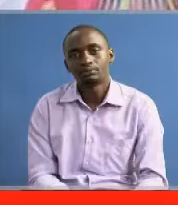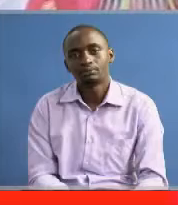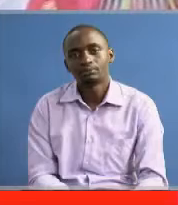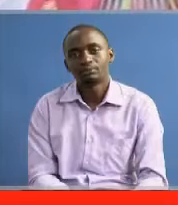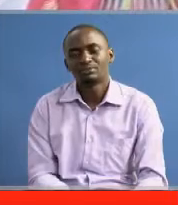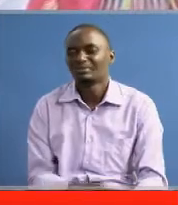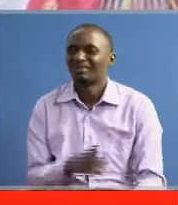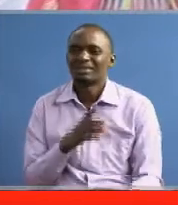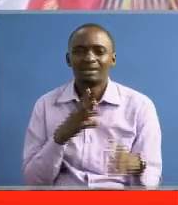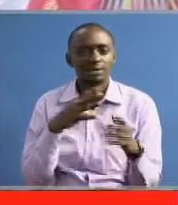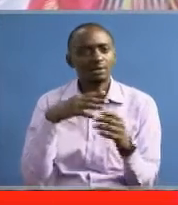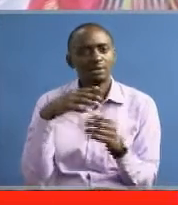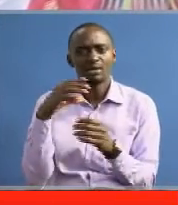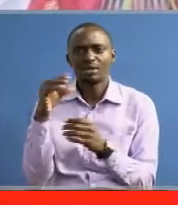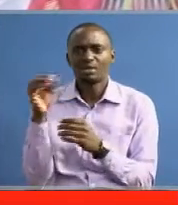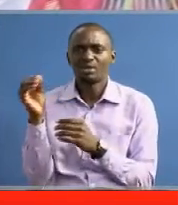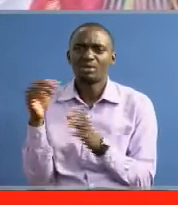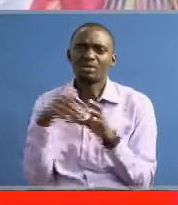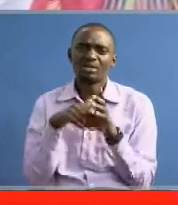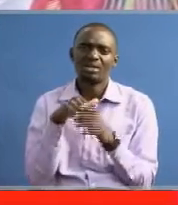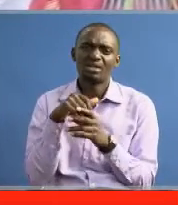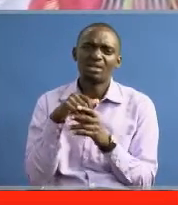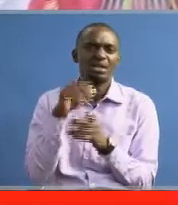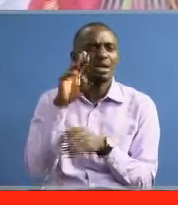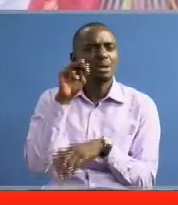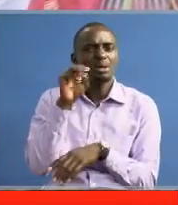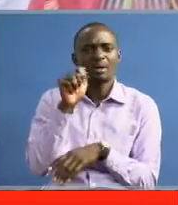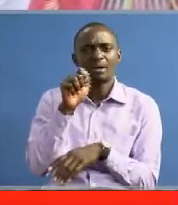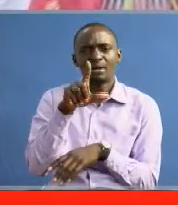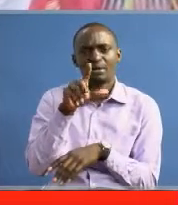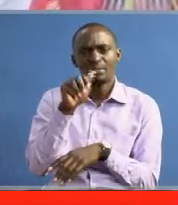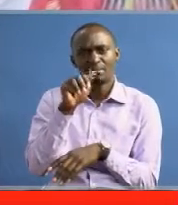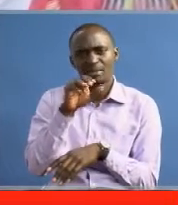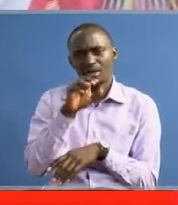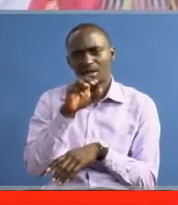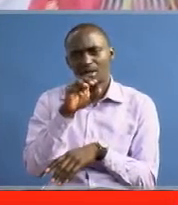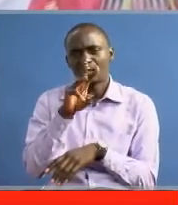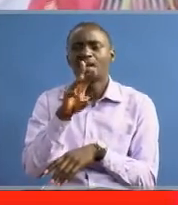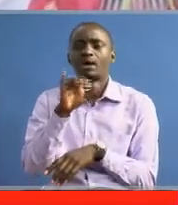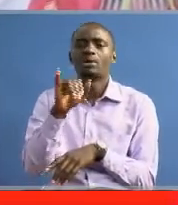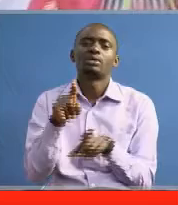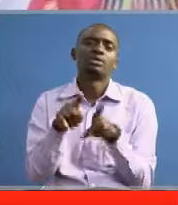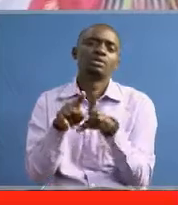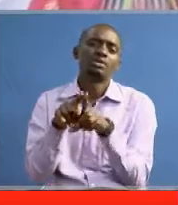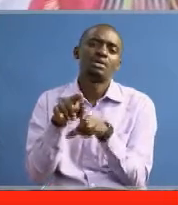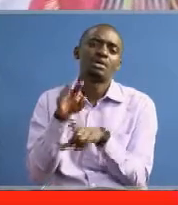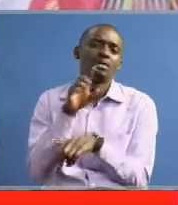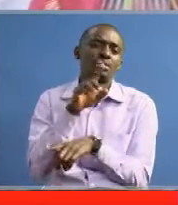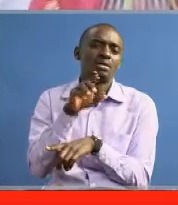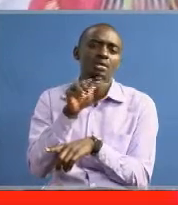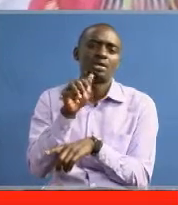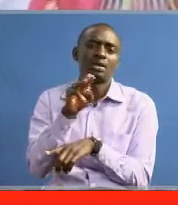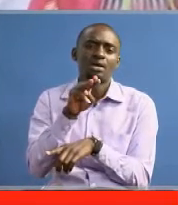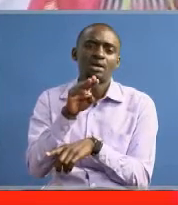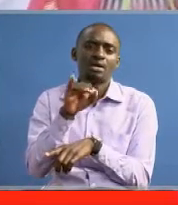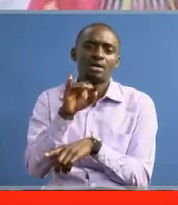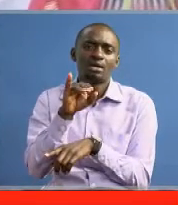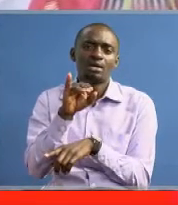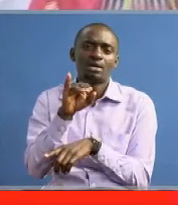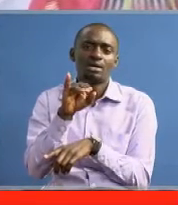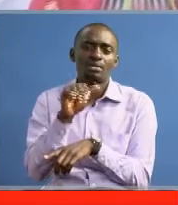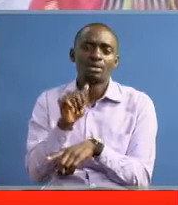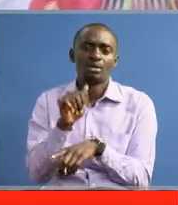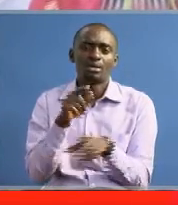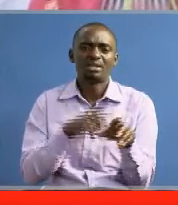Alikuwa naenda Malawi ama Zambia. Sasa vile alivyo fika, akaingia